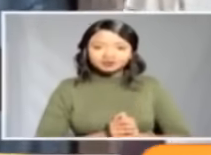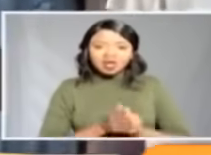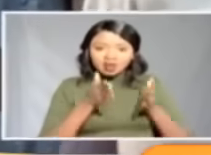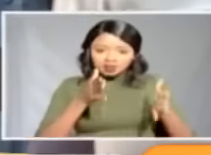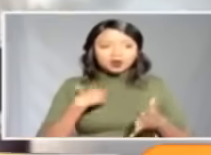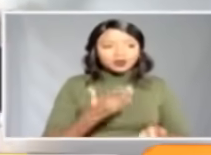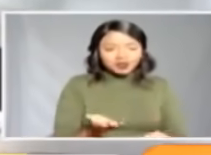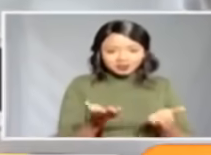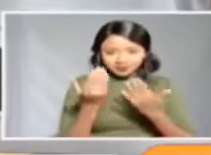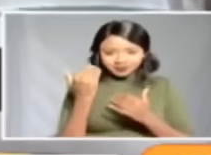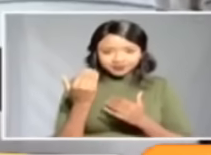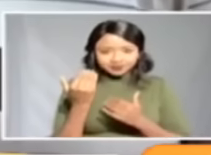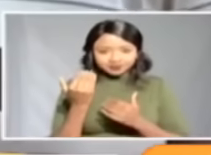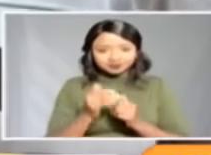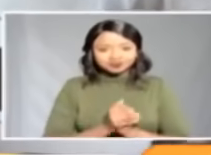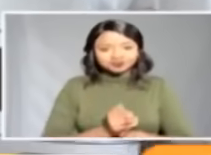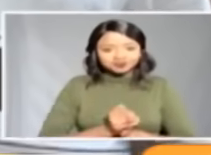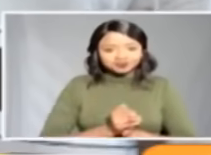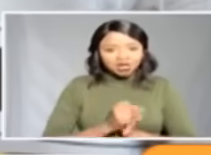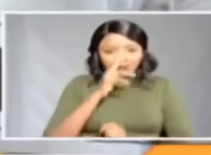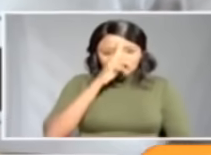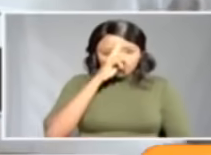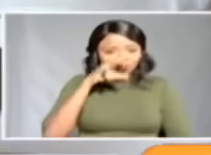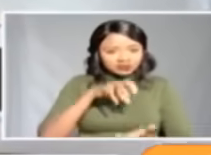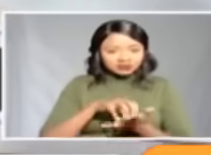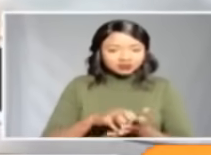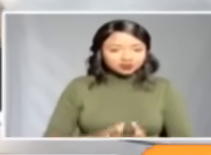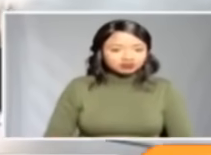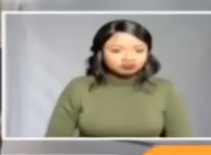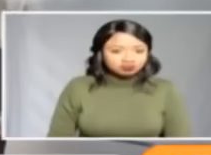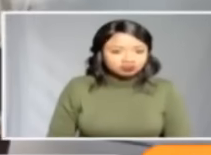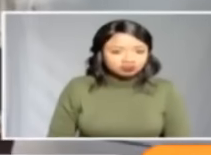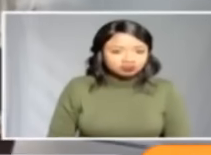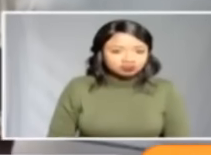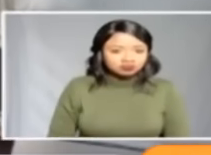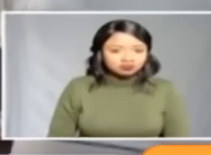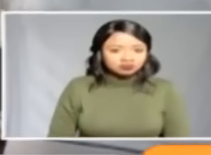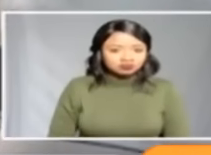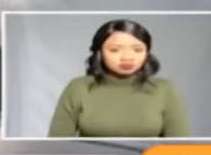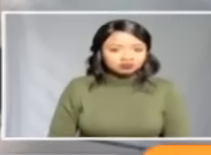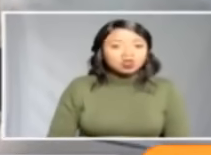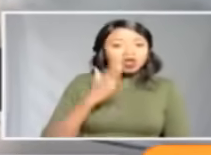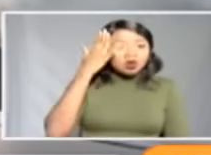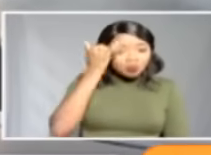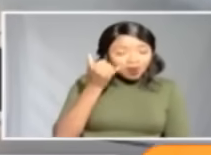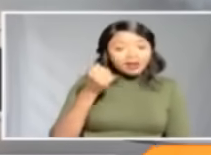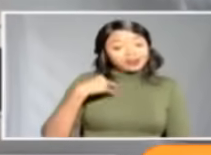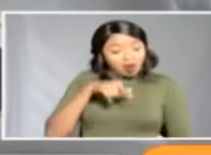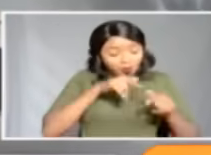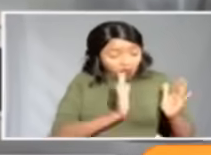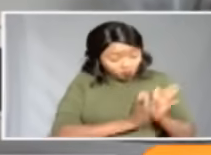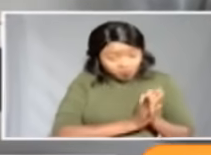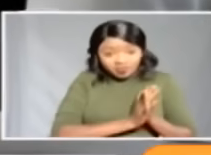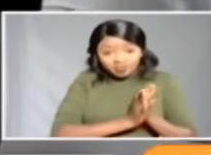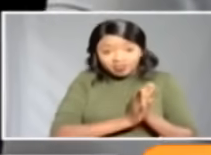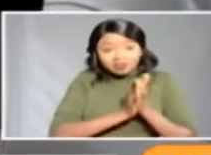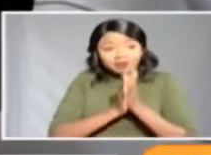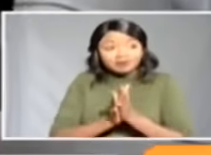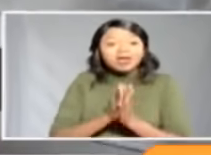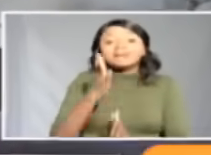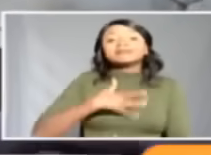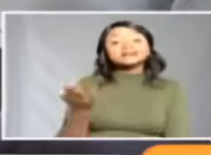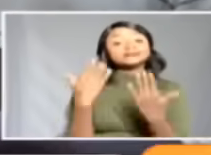rest. Kwa sasa, kwa hiyo kwa hiyo mambo ambayo yamesikana. Kwa sasa hizo tunaandamana na wewe. Leta mikono.